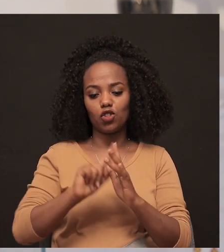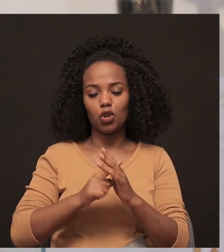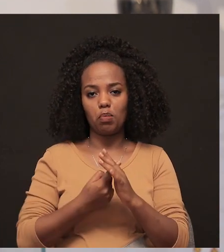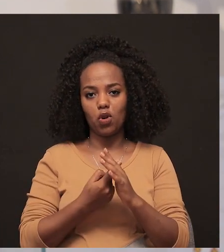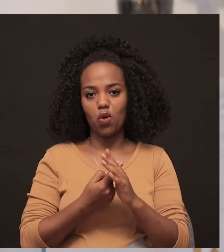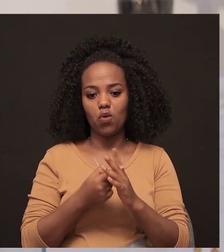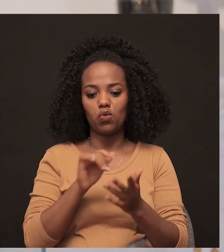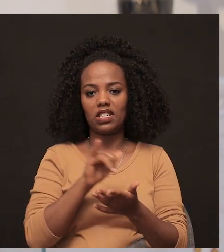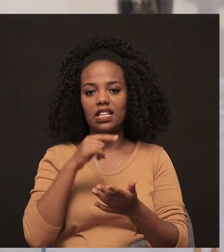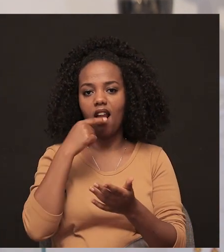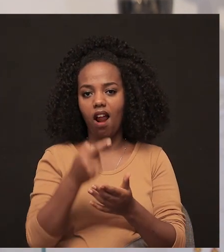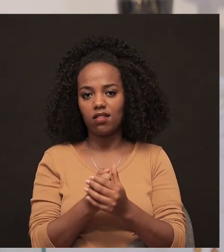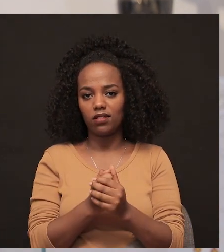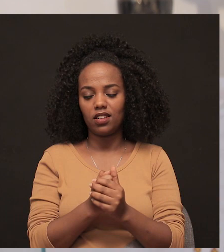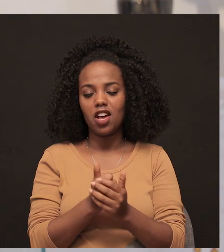ይላል።